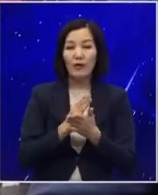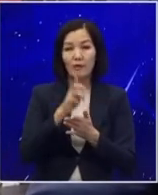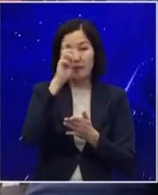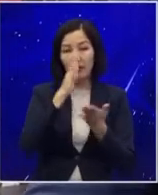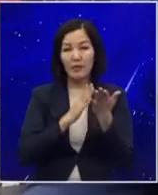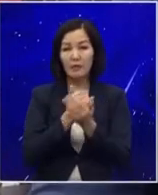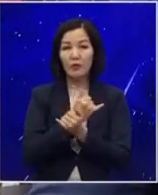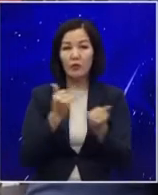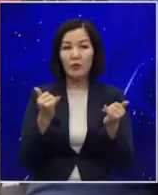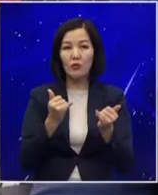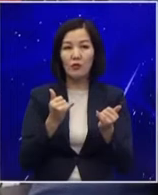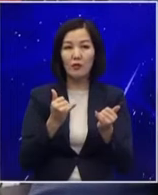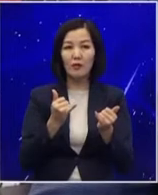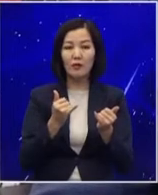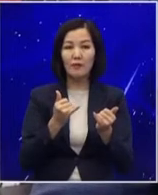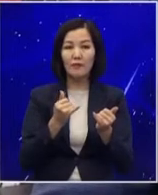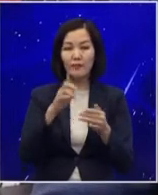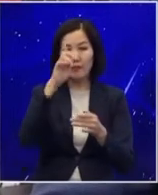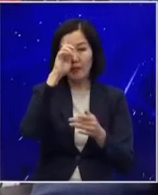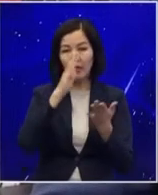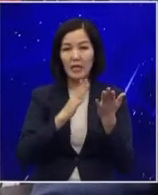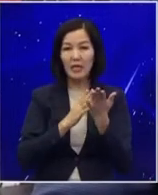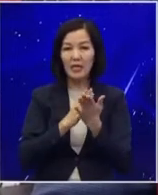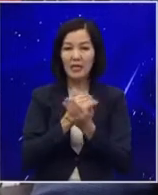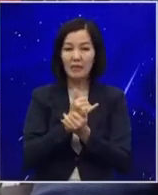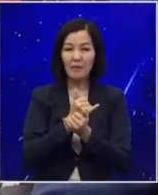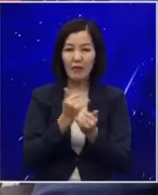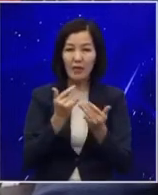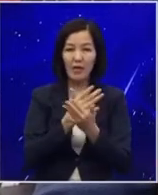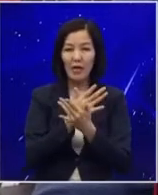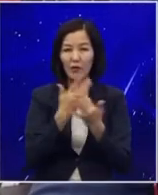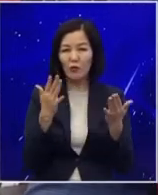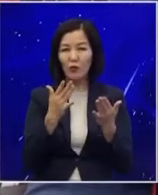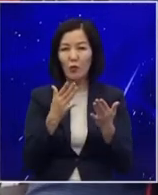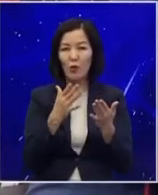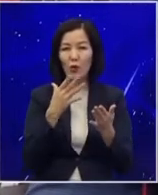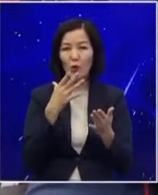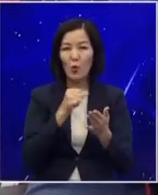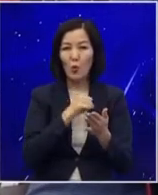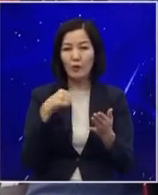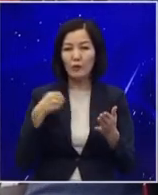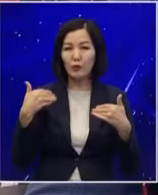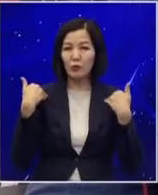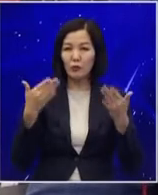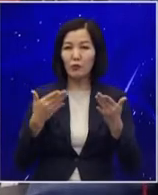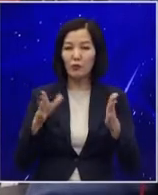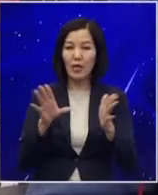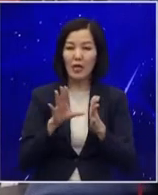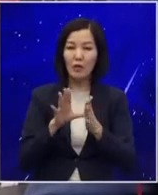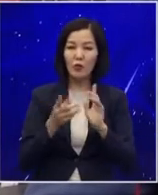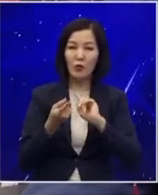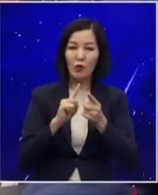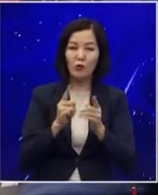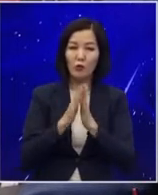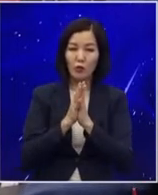барысында альтернативті жаңа мемлекеттік қызметтер көрсетеді. Оны да біз өзіміздің ұсынысымызды олардың барлығын электронды форматқа ауыстыруын